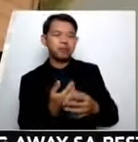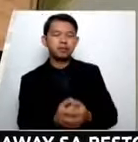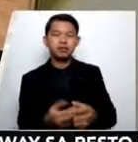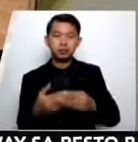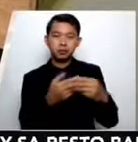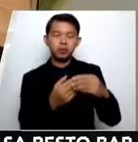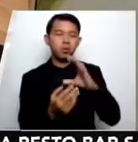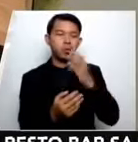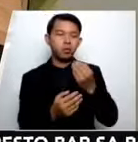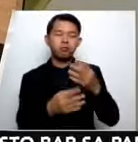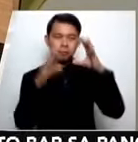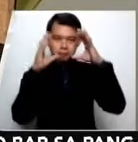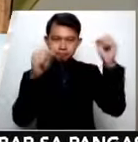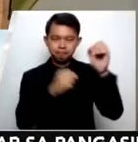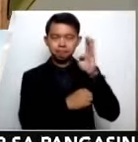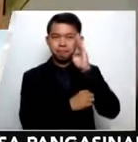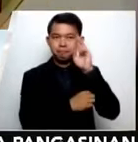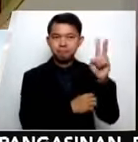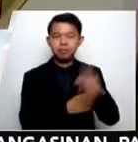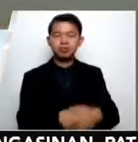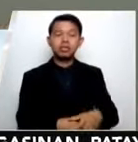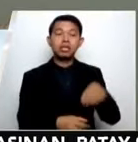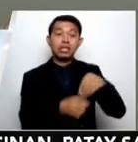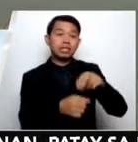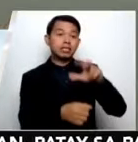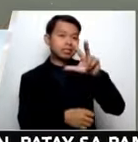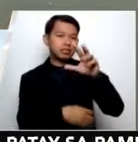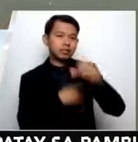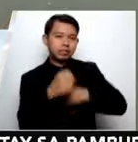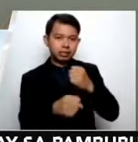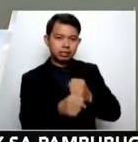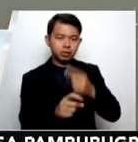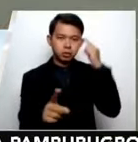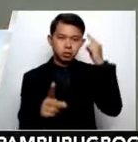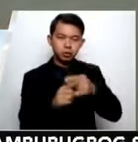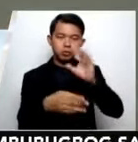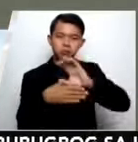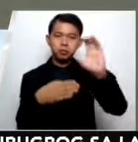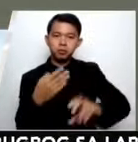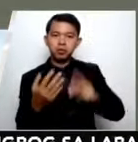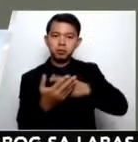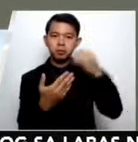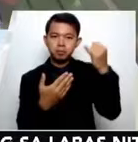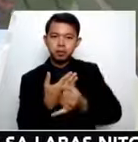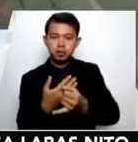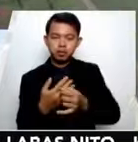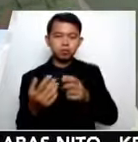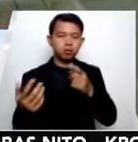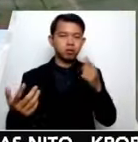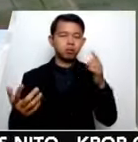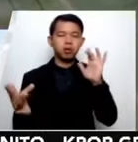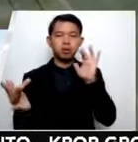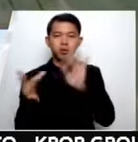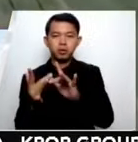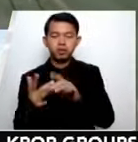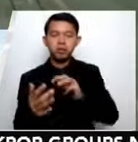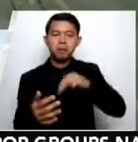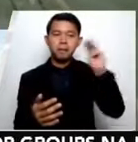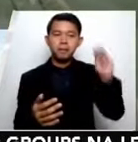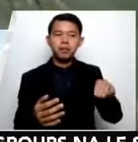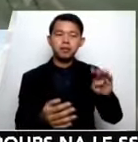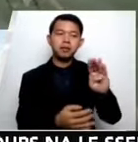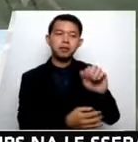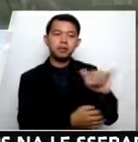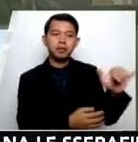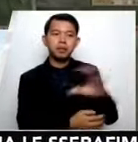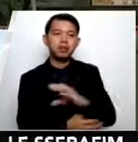ng 3 taon, target matapos ang proyekto na magkukonekta sa Manila Bay at Laguna de Bay na may kabuuang 50